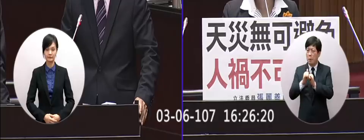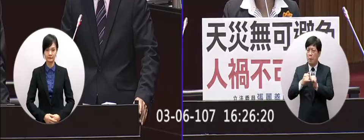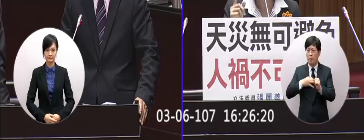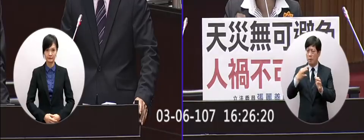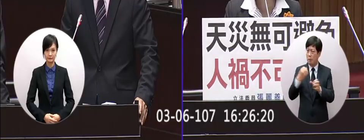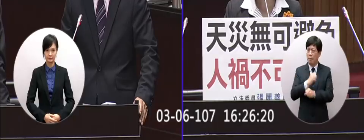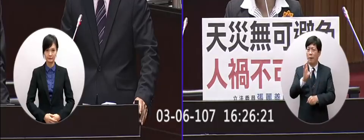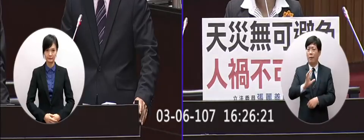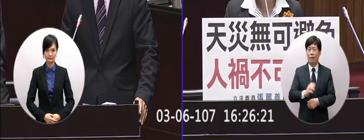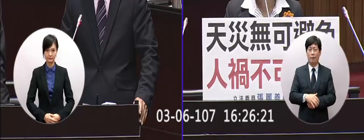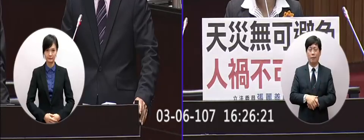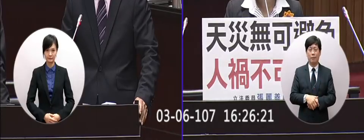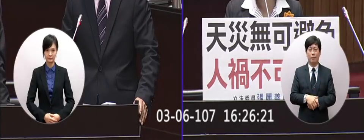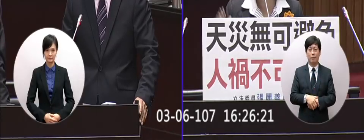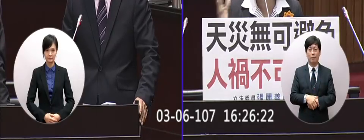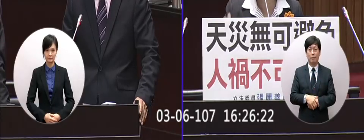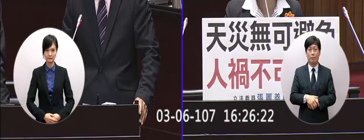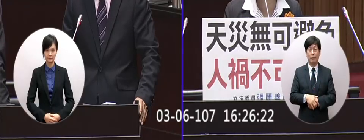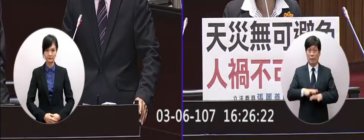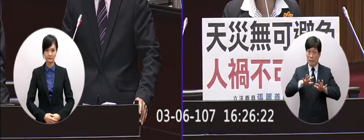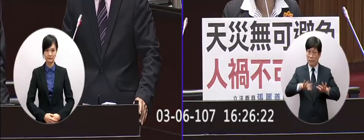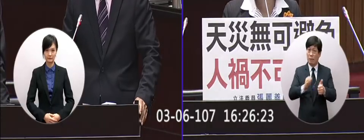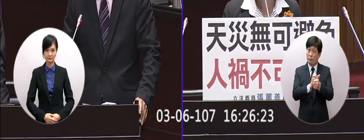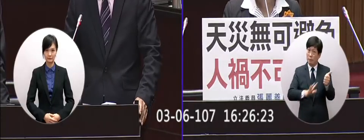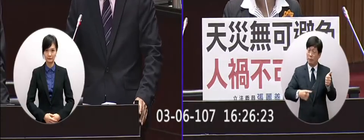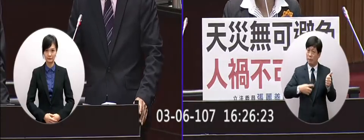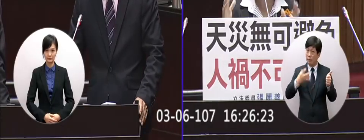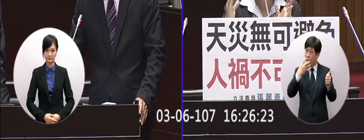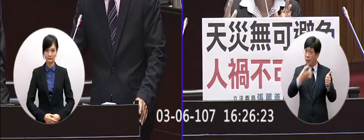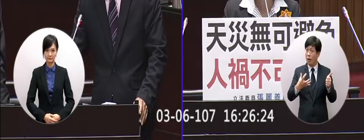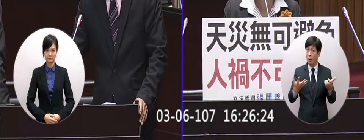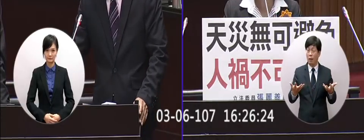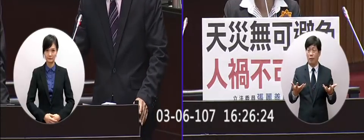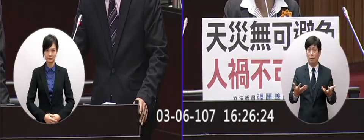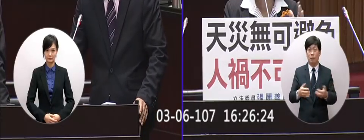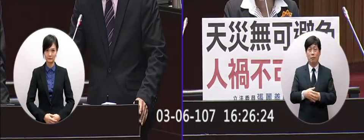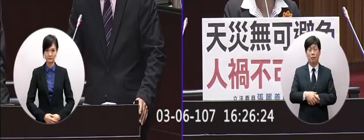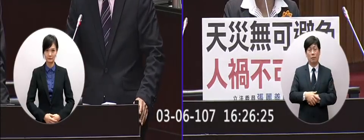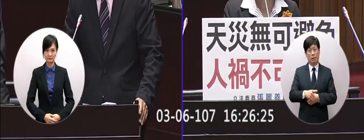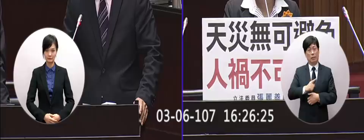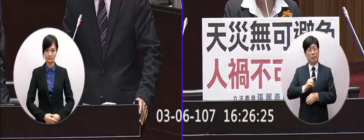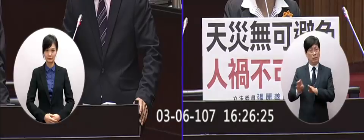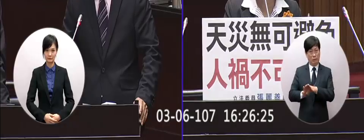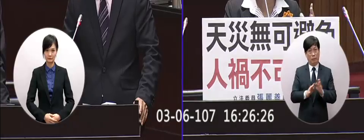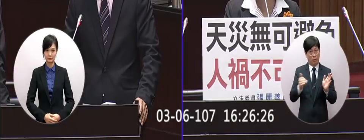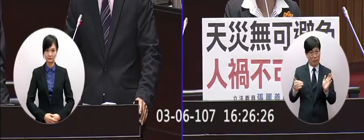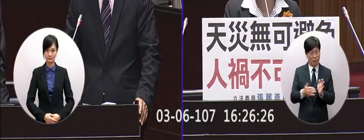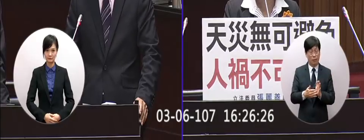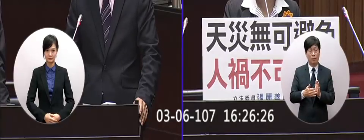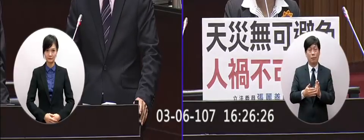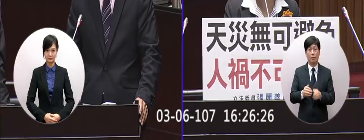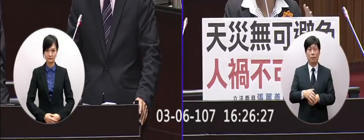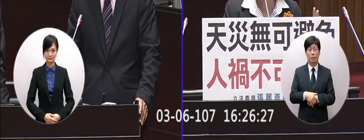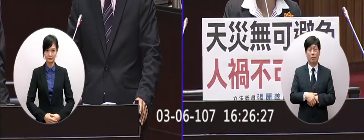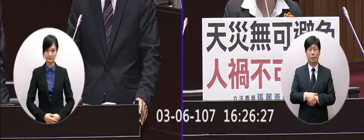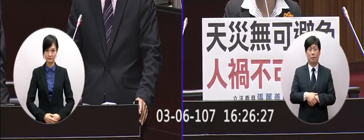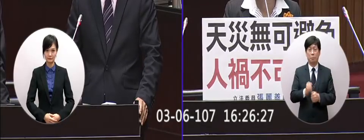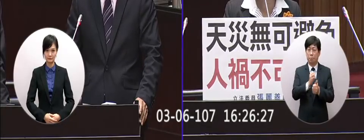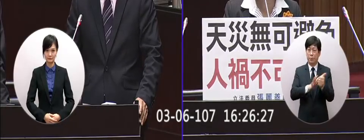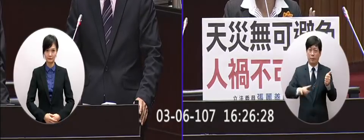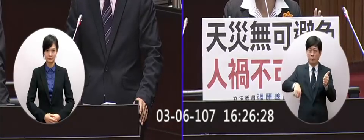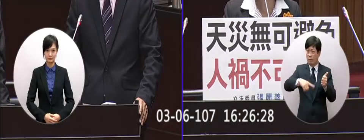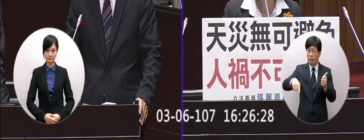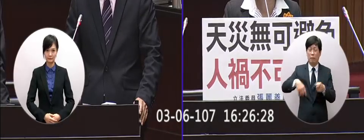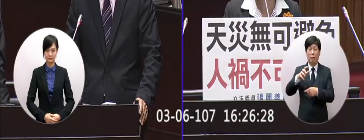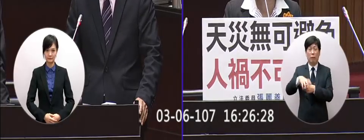失。但是现在造成的损失，因为你休市了，造成所有的农